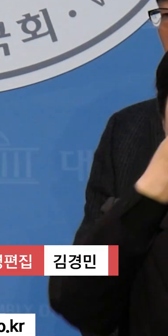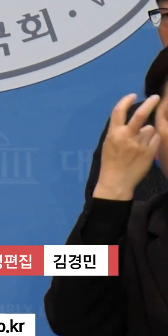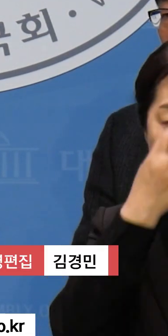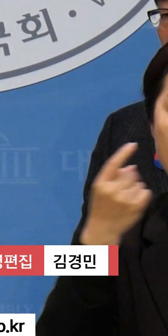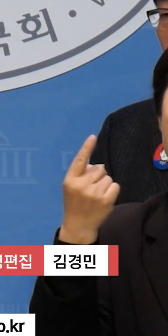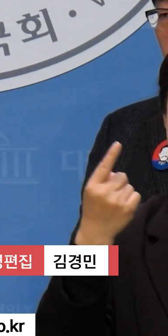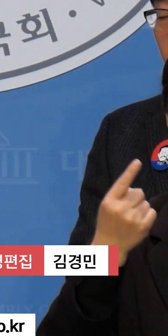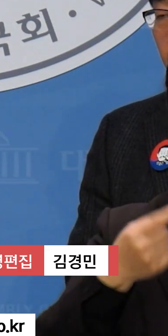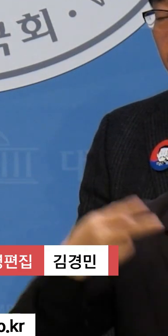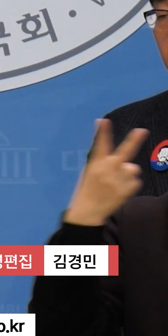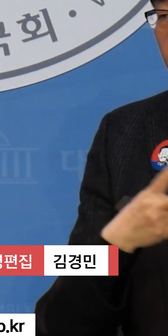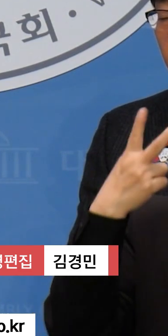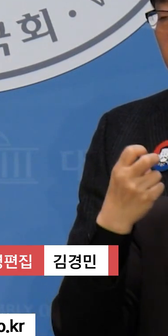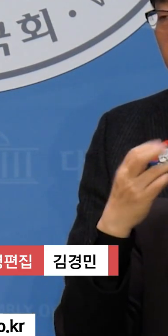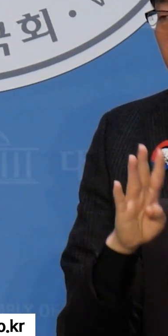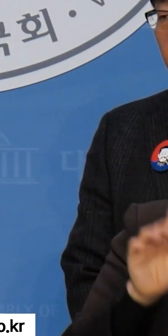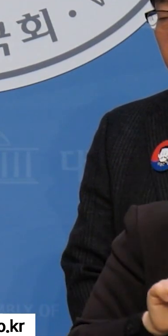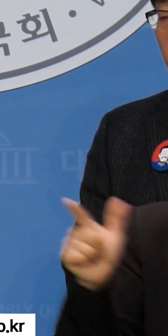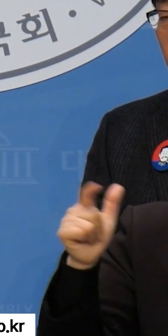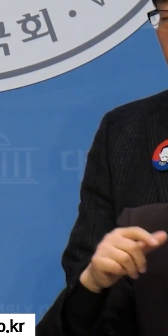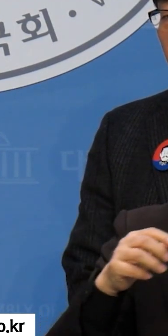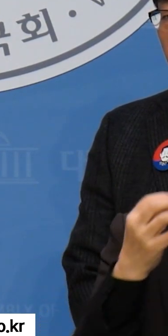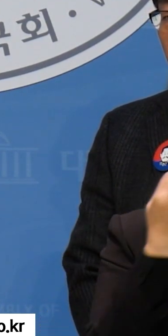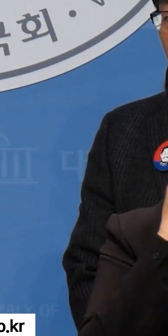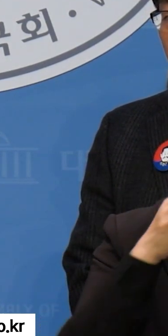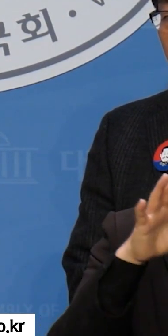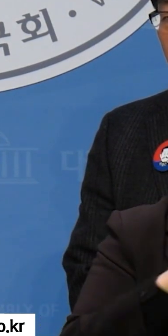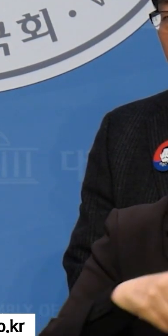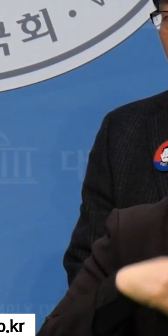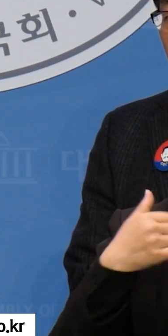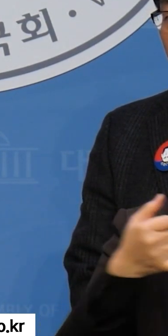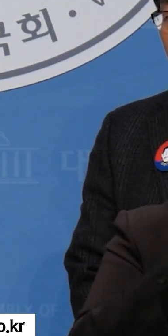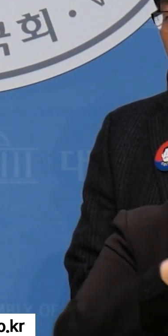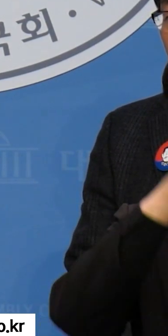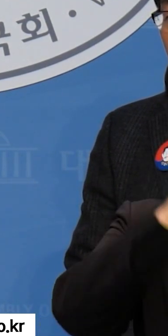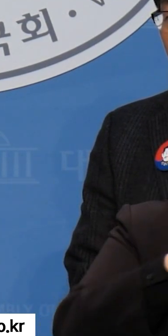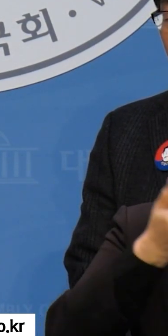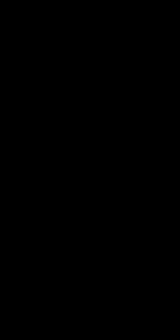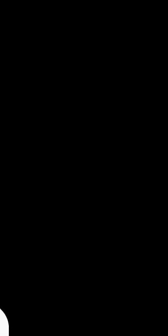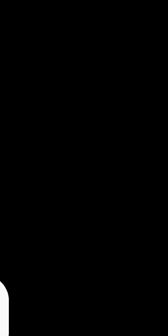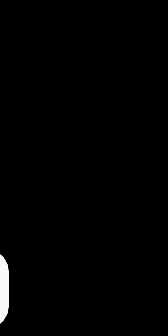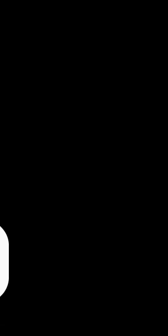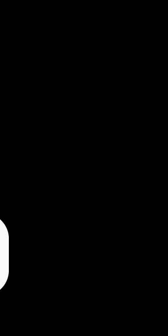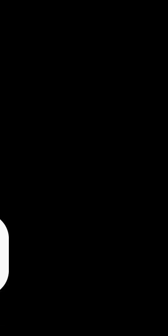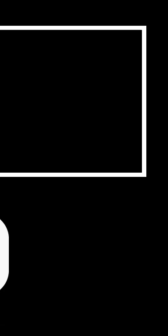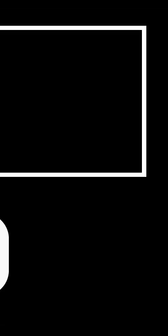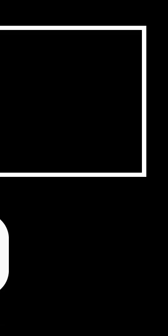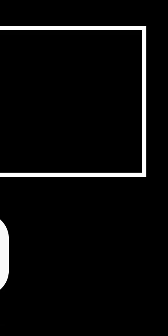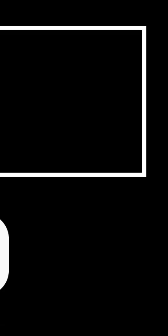사수해서 2024년 서울의 봄을 반드시 만들도록 하겠습니다.